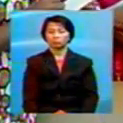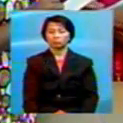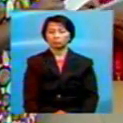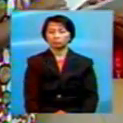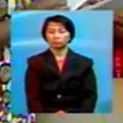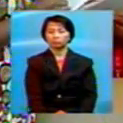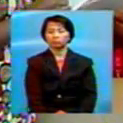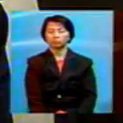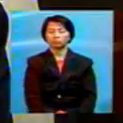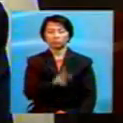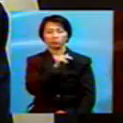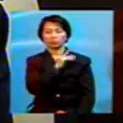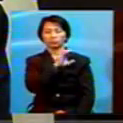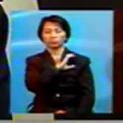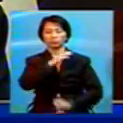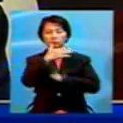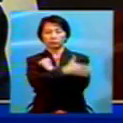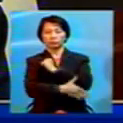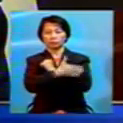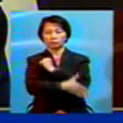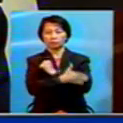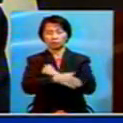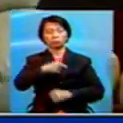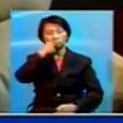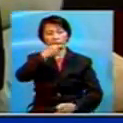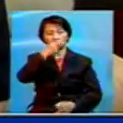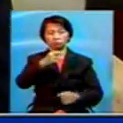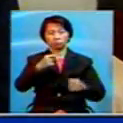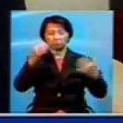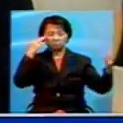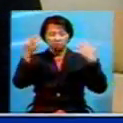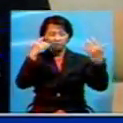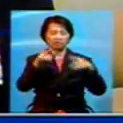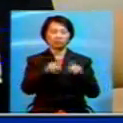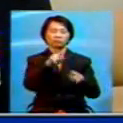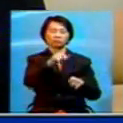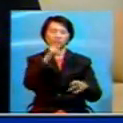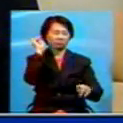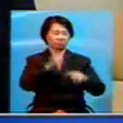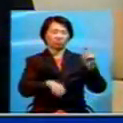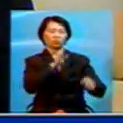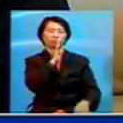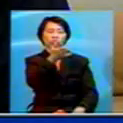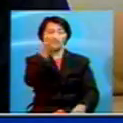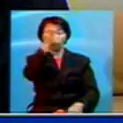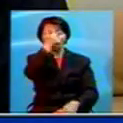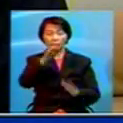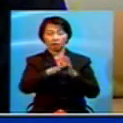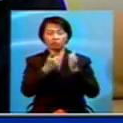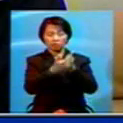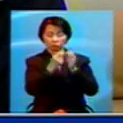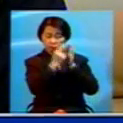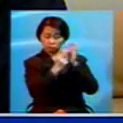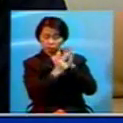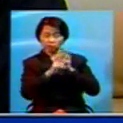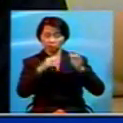jalanan ketua polis negara Tan Sri Khalid Abu Bakar menyifatkan kekecohan itu sebagai tidak wajar ini kerana berdasarkan undang-undang